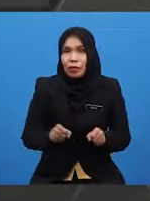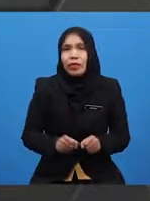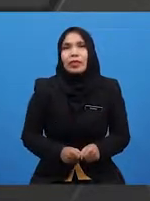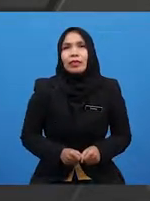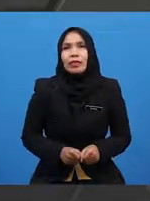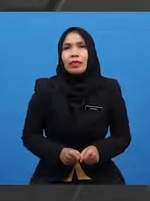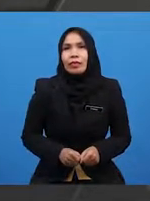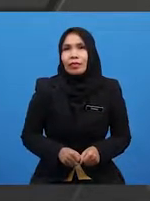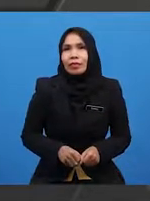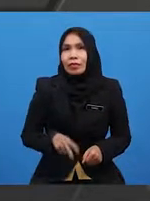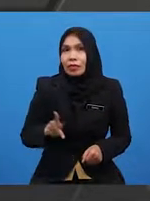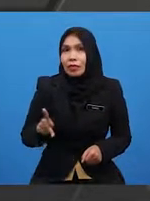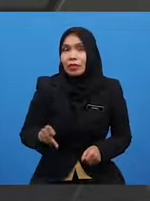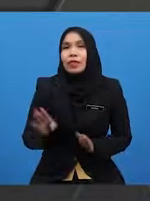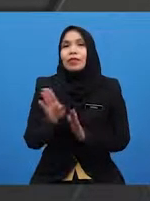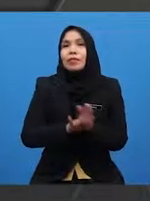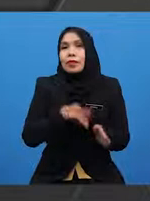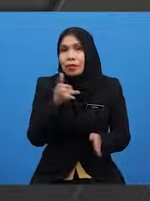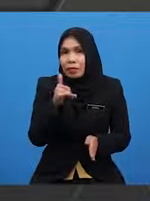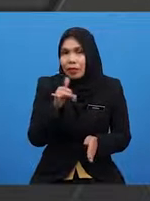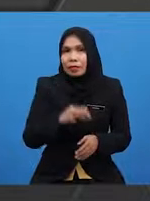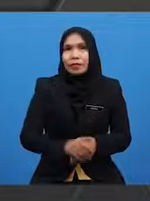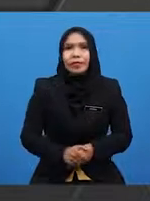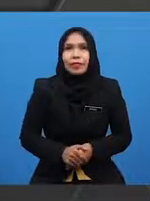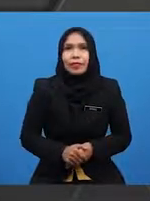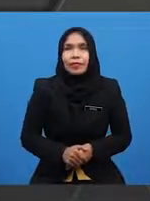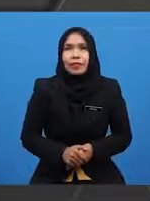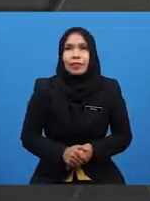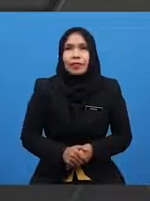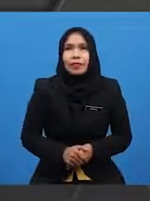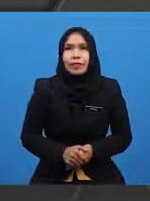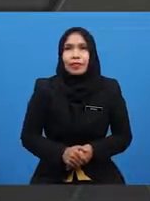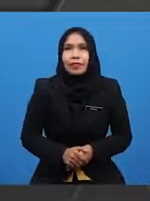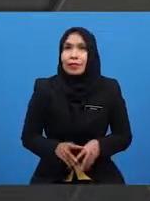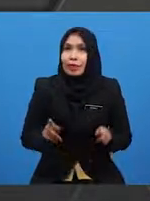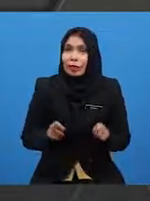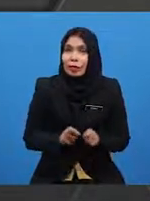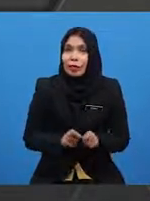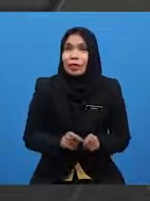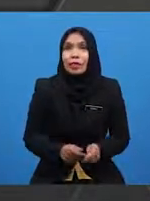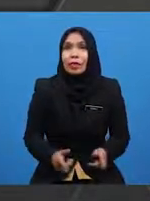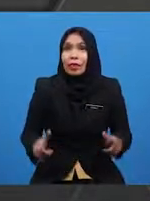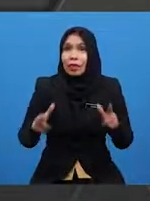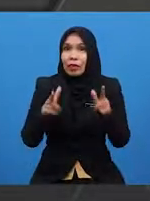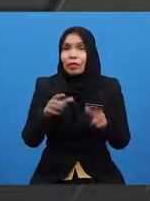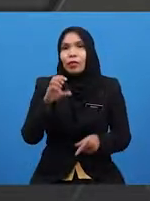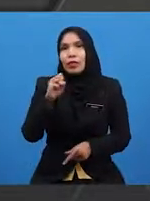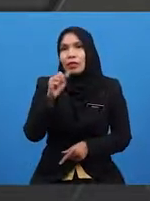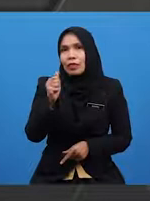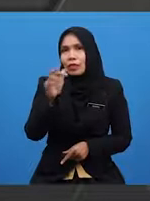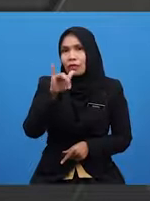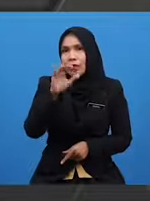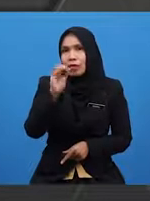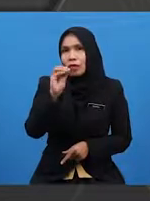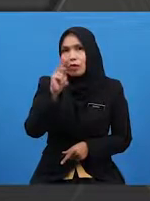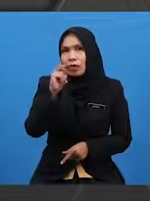bermain. Hiasan pada alat kegunaan harian seperti labu sayung untuk mengisi air dan tugu negara adalah antara